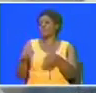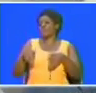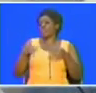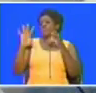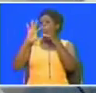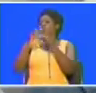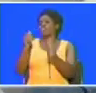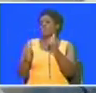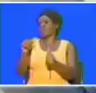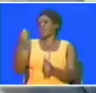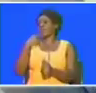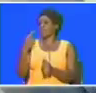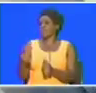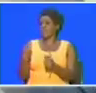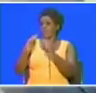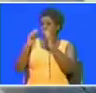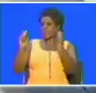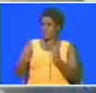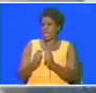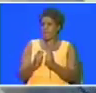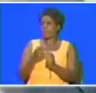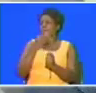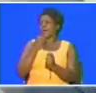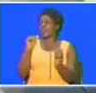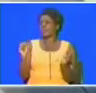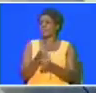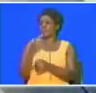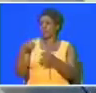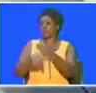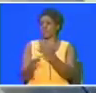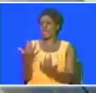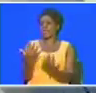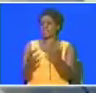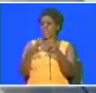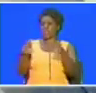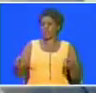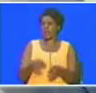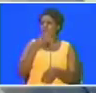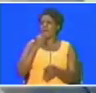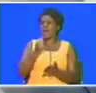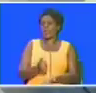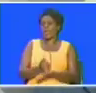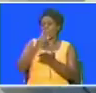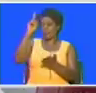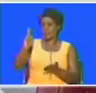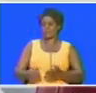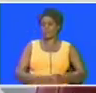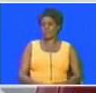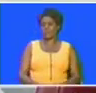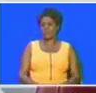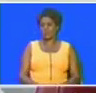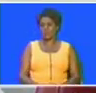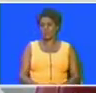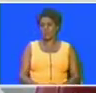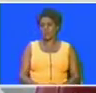nyingine gani? Wengine wanasema kuna kabila zingine mwanaume hizi kuingia jikoni. Mambo ya saizi yamebadilika. Mume lazima umsaidie pale jikoni na mke. Kuna majina